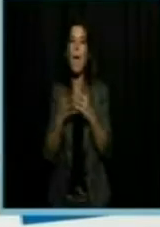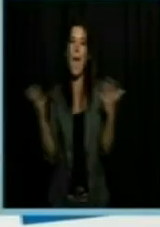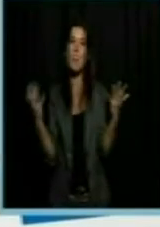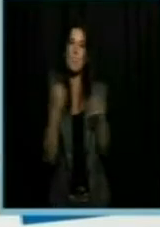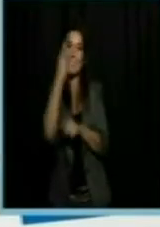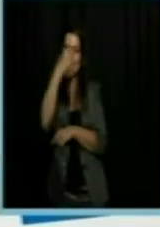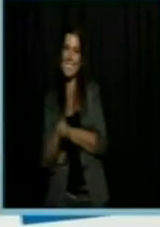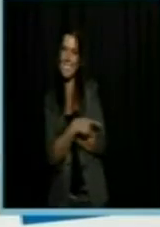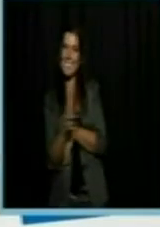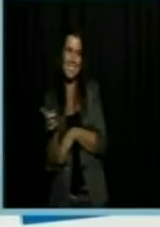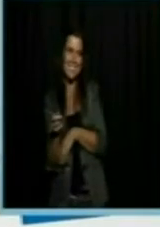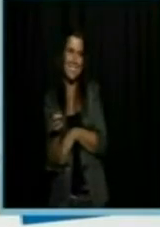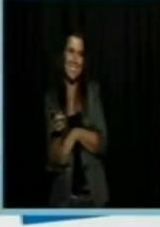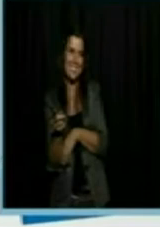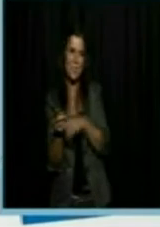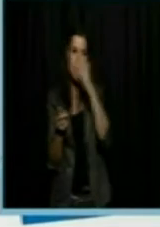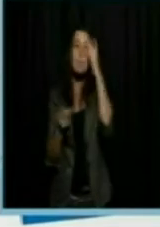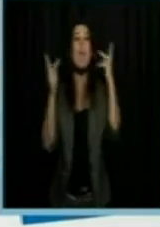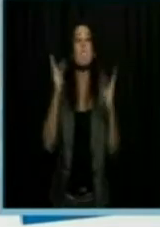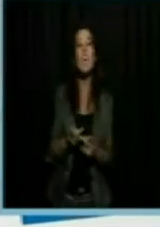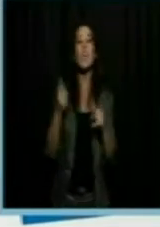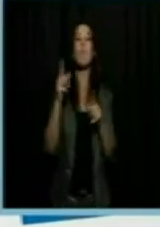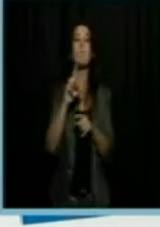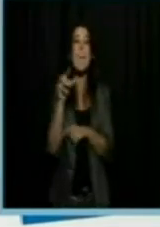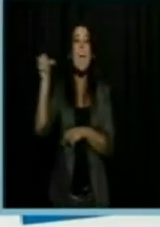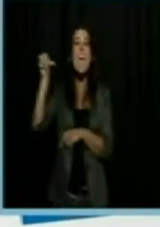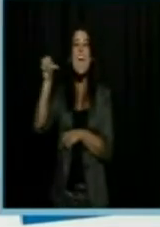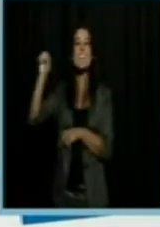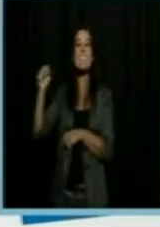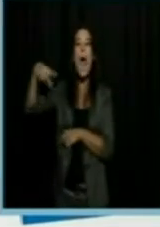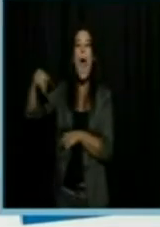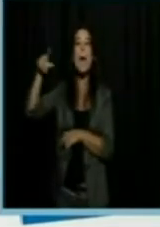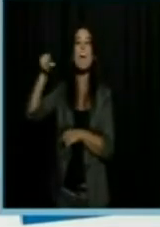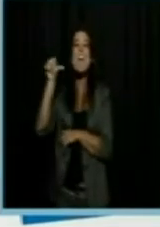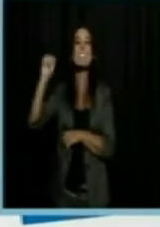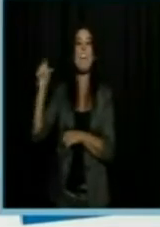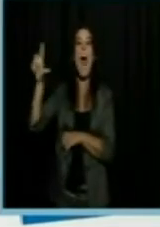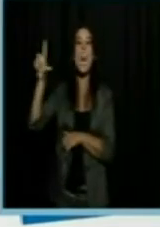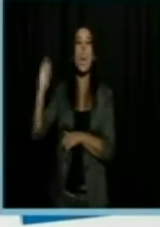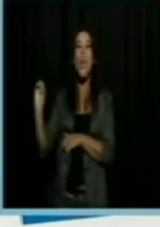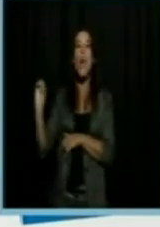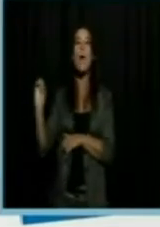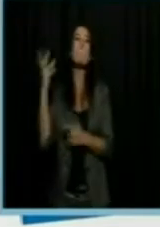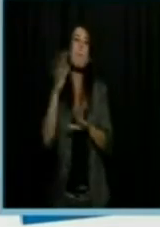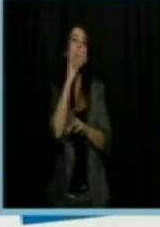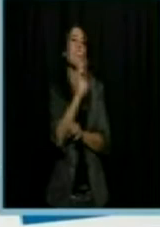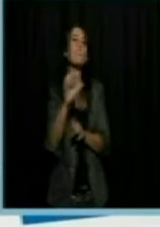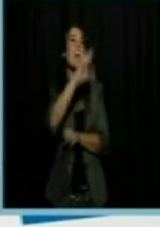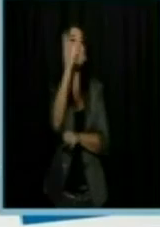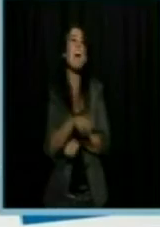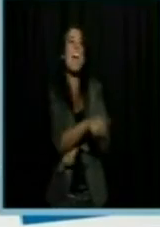Gli insegnanti di italiano non ridiranno, però Sallo, tu Sallo, ragazzi, salletelo. Si